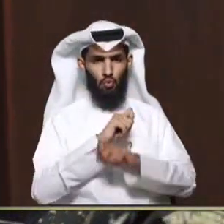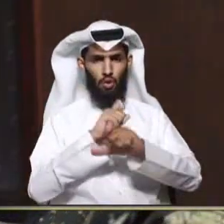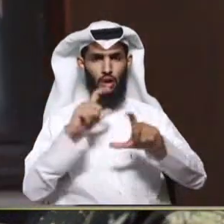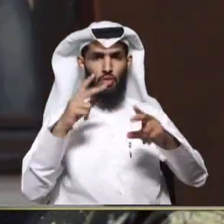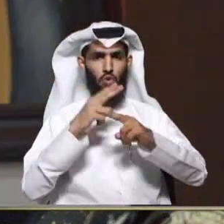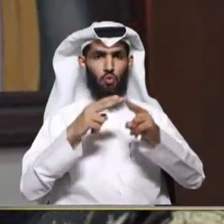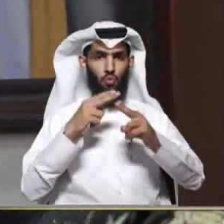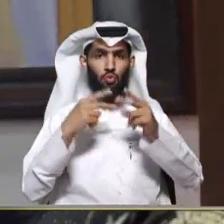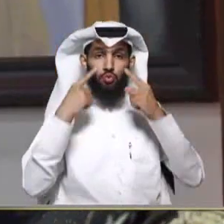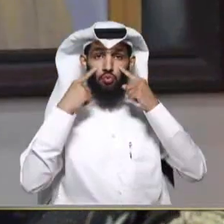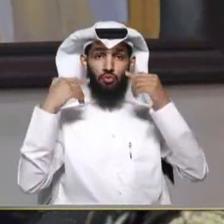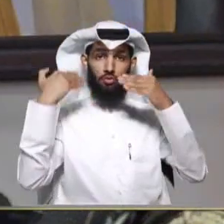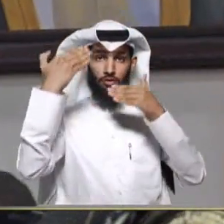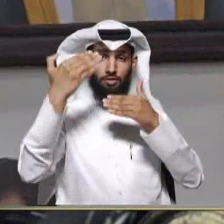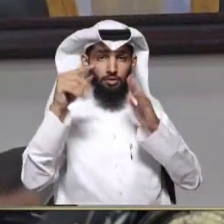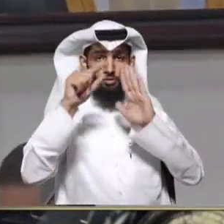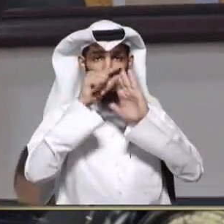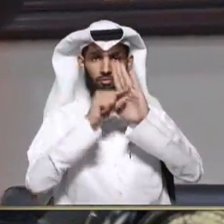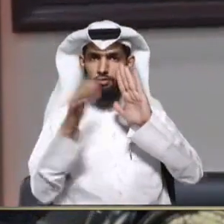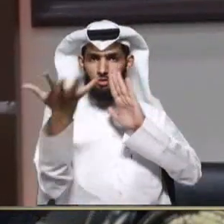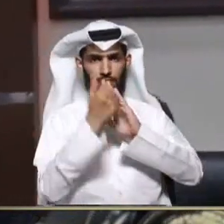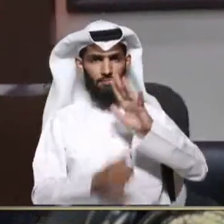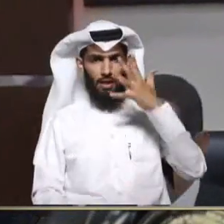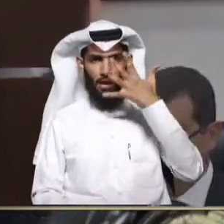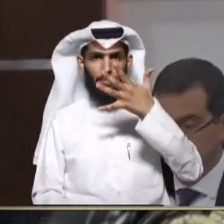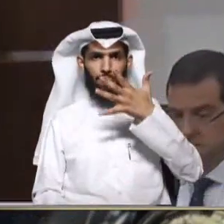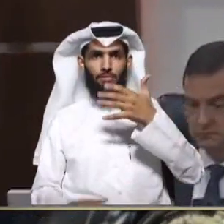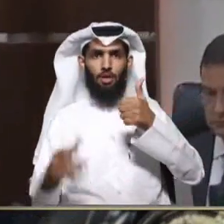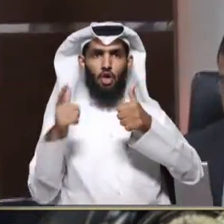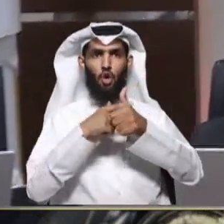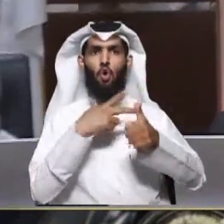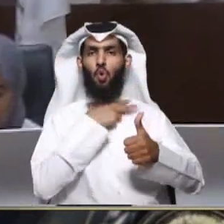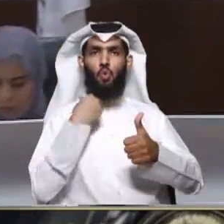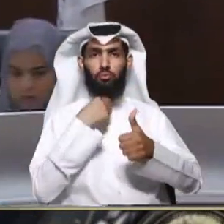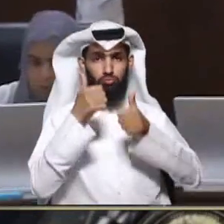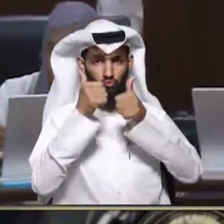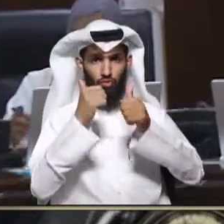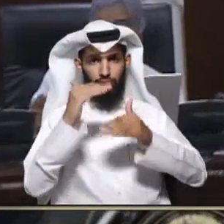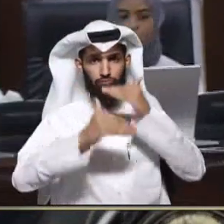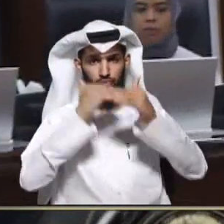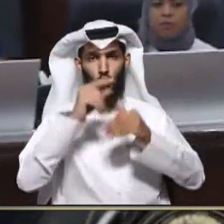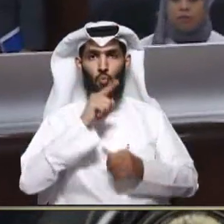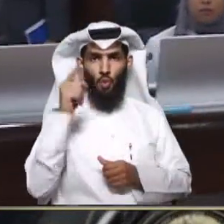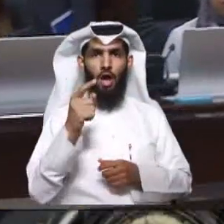الكويت القادمة على خمسة محاور، منها تحسين الجهاز الحكومي وتعزيز